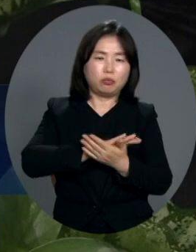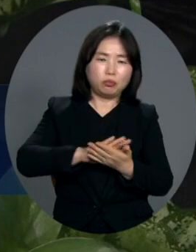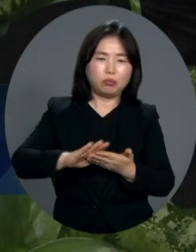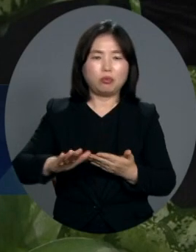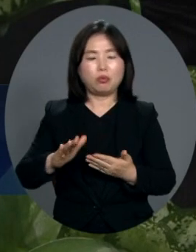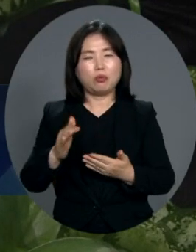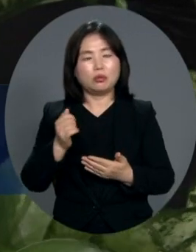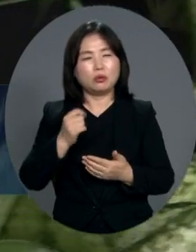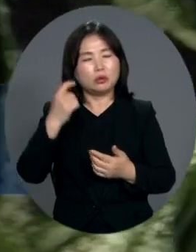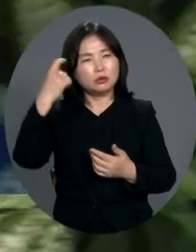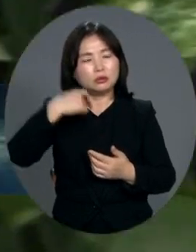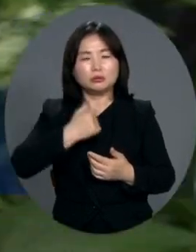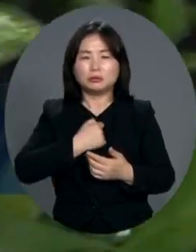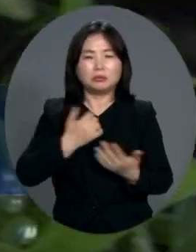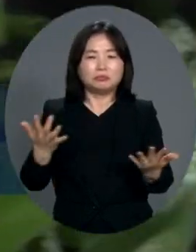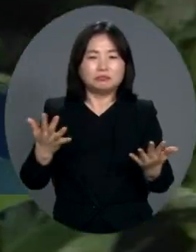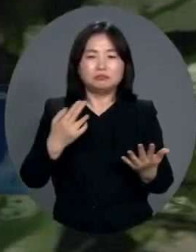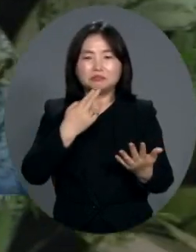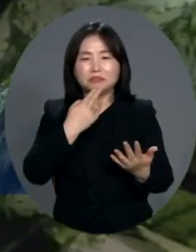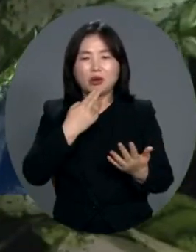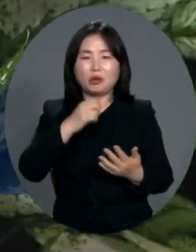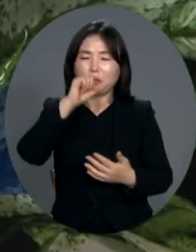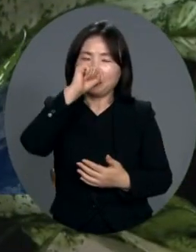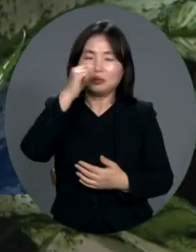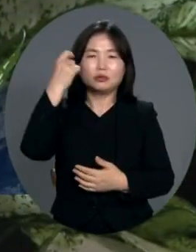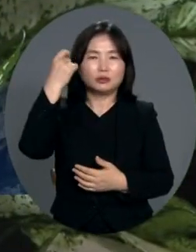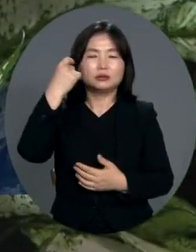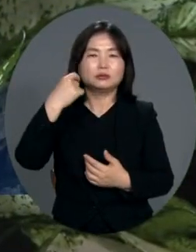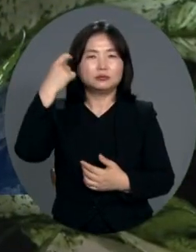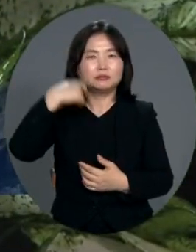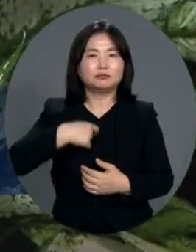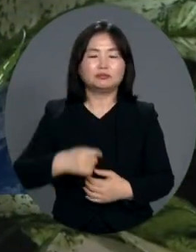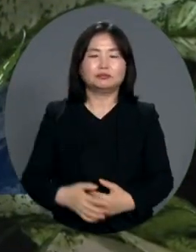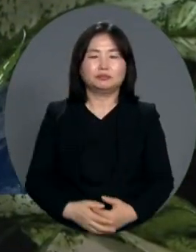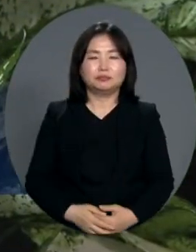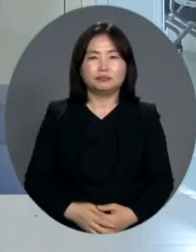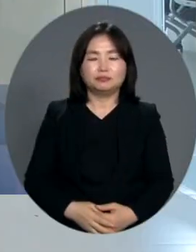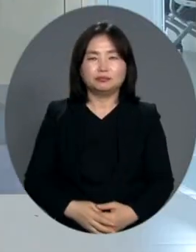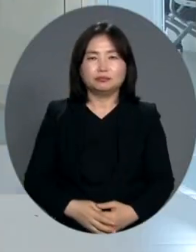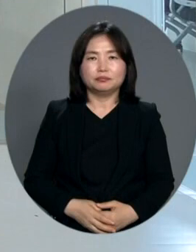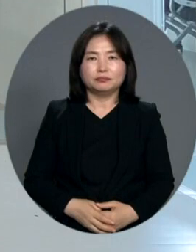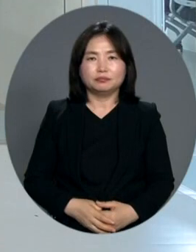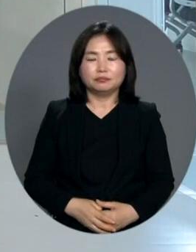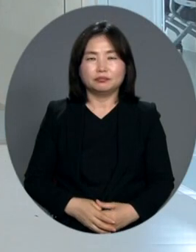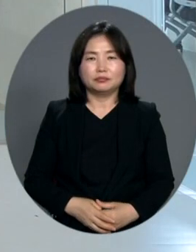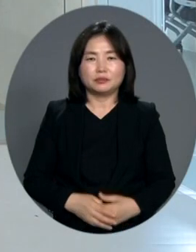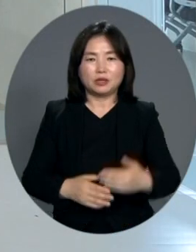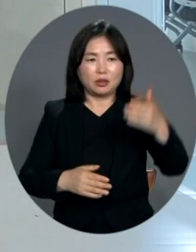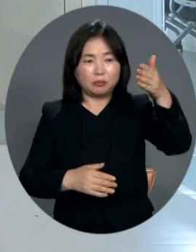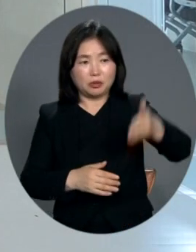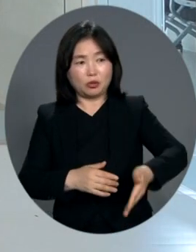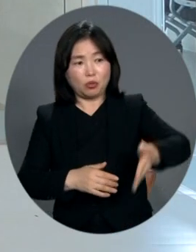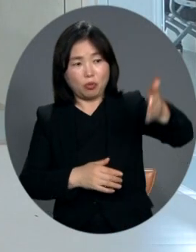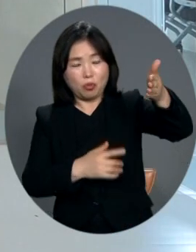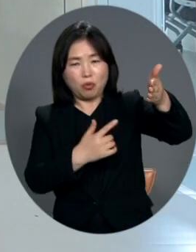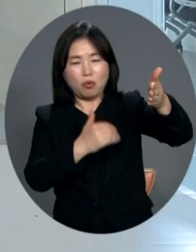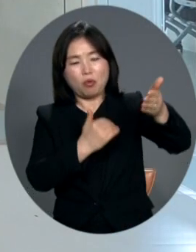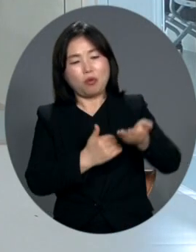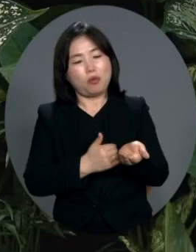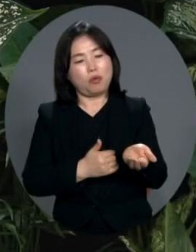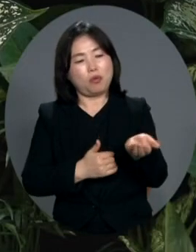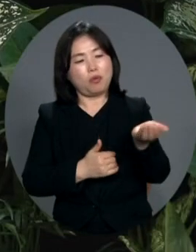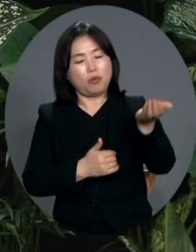쾌적하고 답답하다는 느낌을 많이 안 받을 수 있어서 좋은 것 같습니다. 벽에 수직으로 구조물을